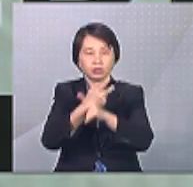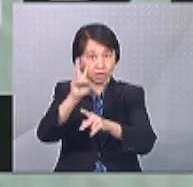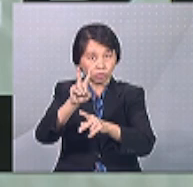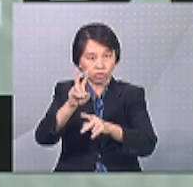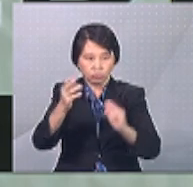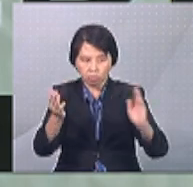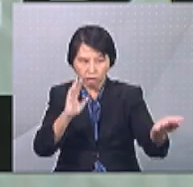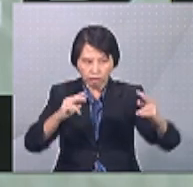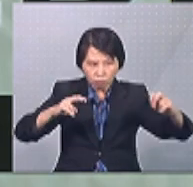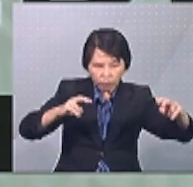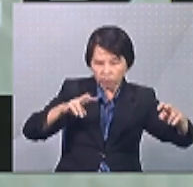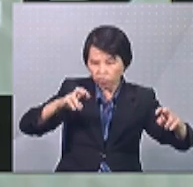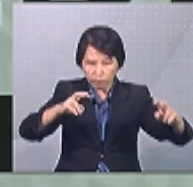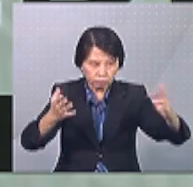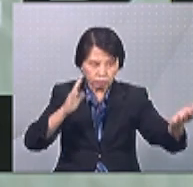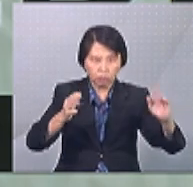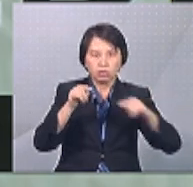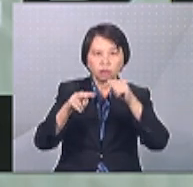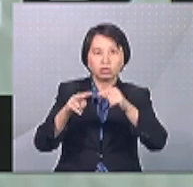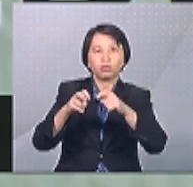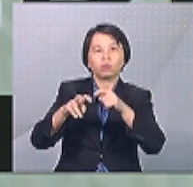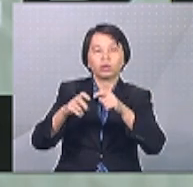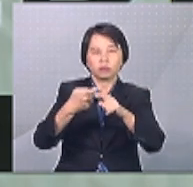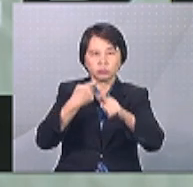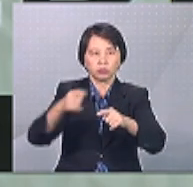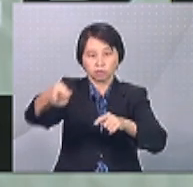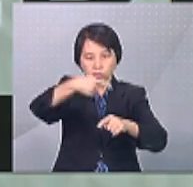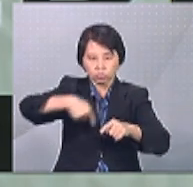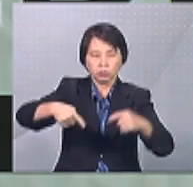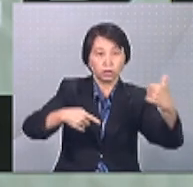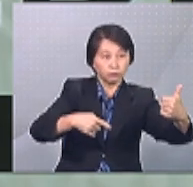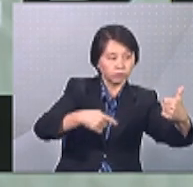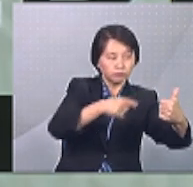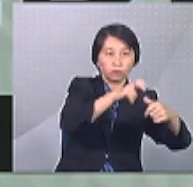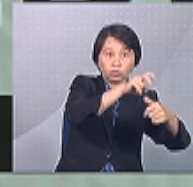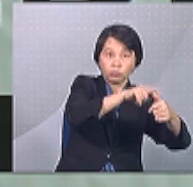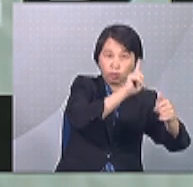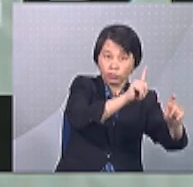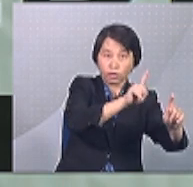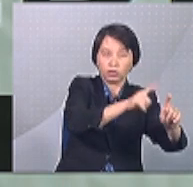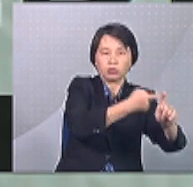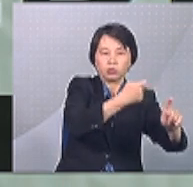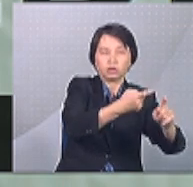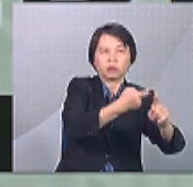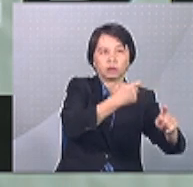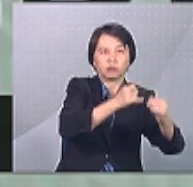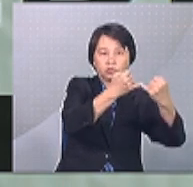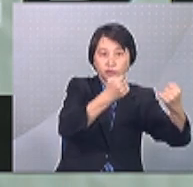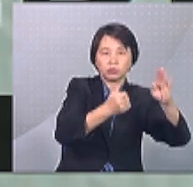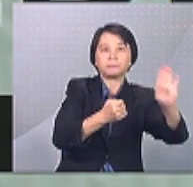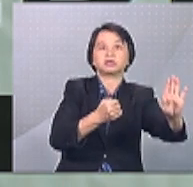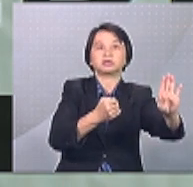virus tersebut dan kita dapati virus kita daripada gelombang pertama ialah virus jenis